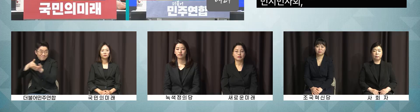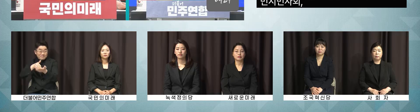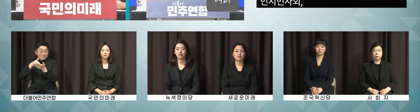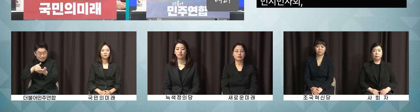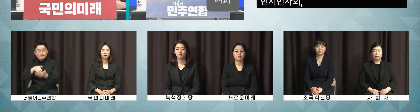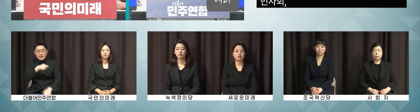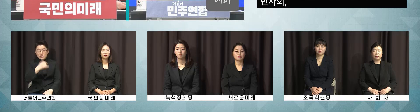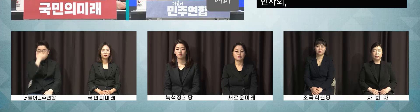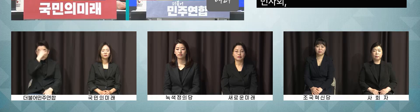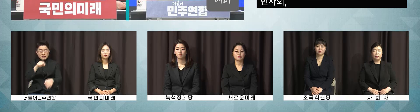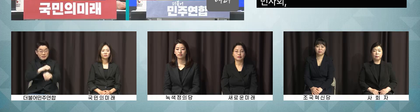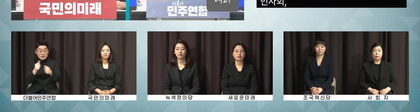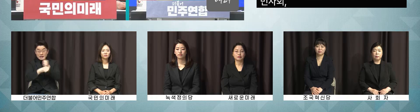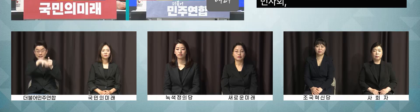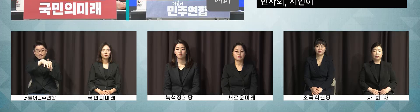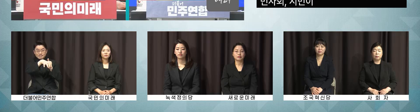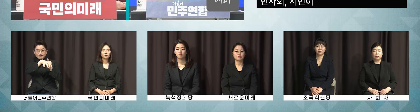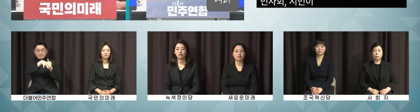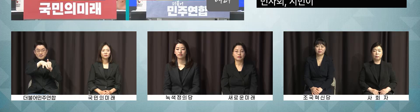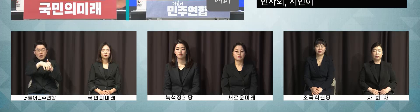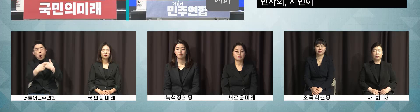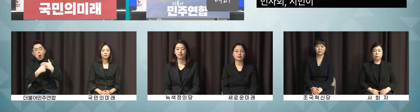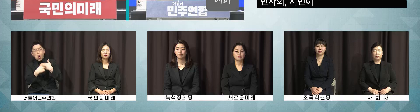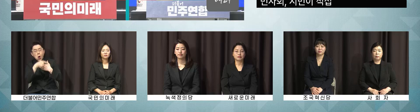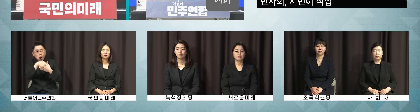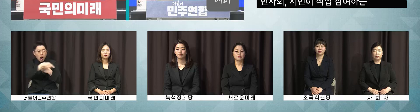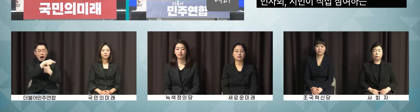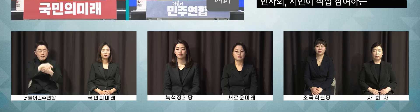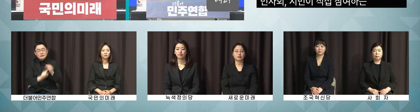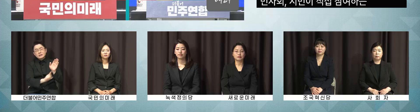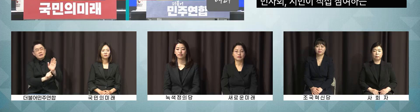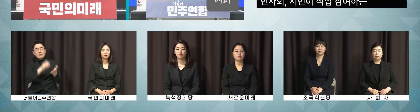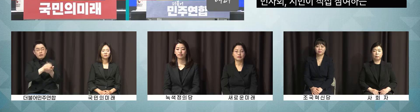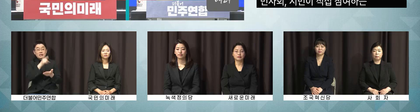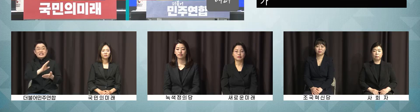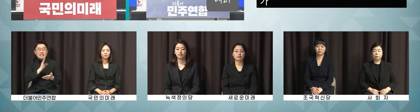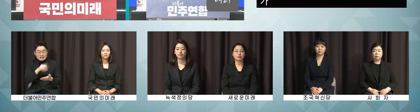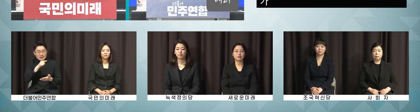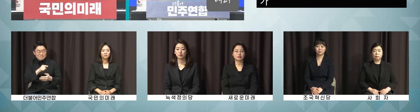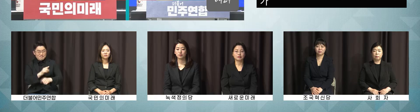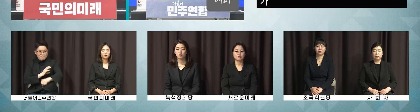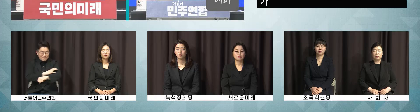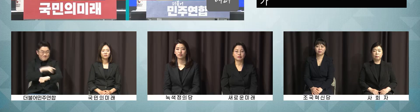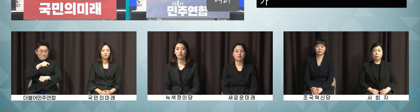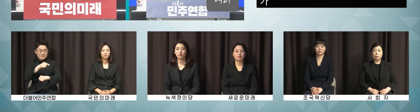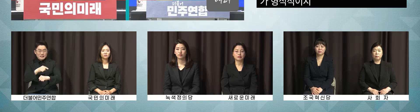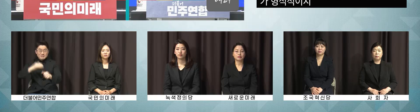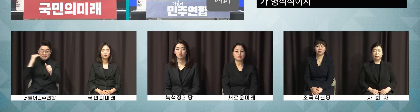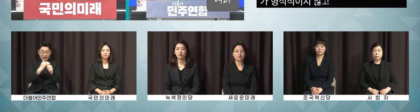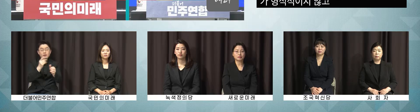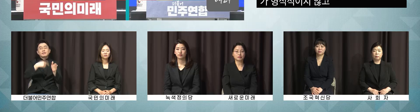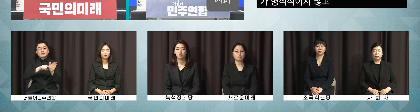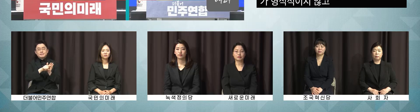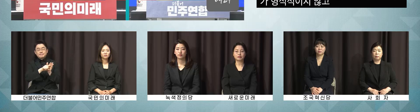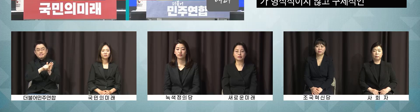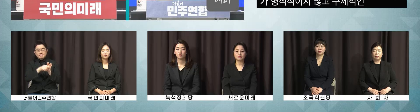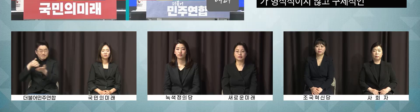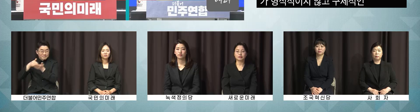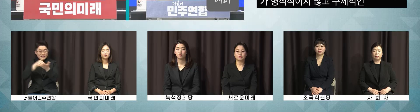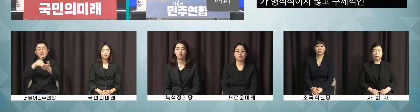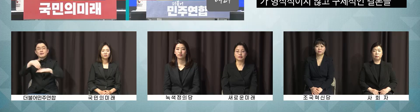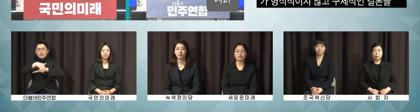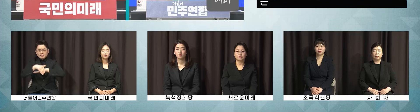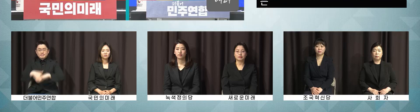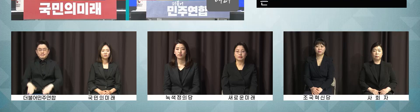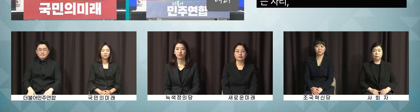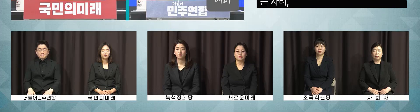윤리특위와 같은 이러한 제도가 형식적인 제도로 끝나지 않고 정말 구체적인 결론을 내는 자리,